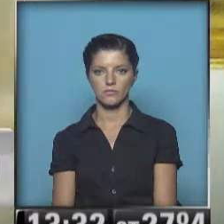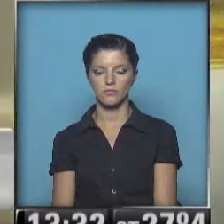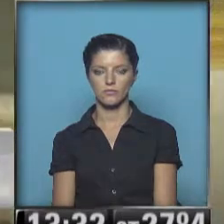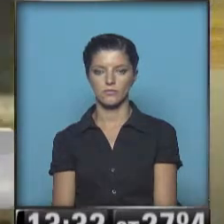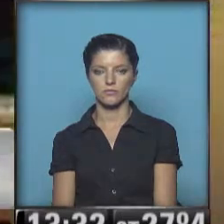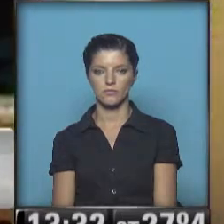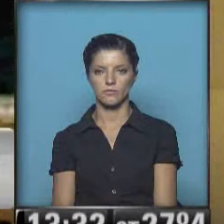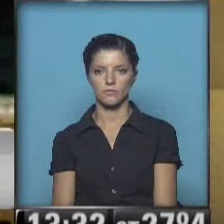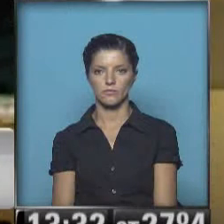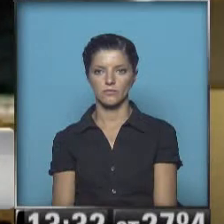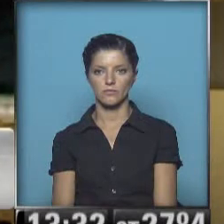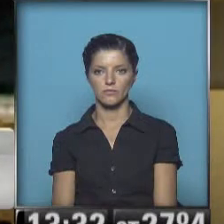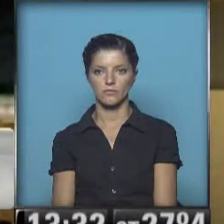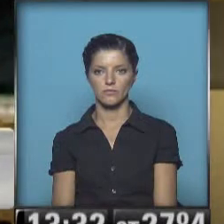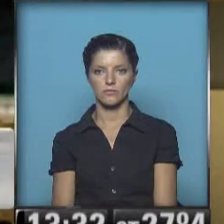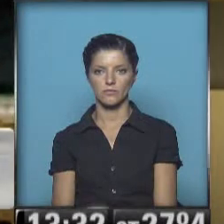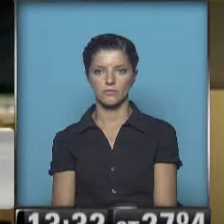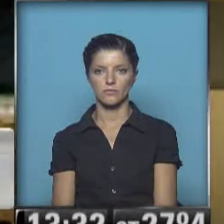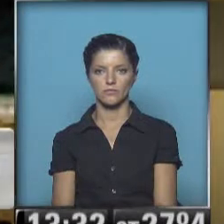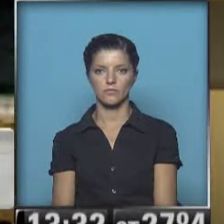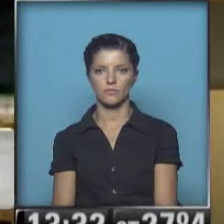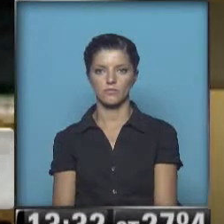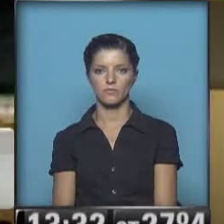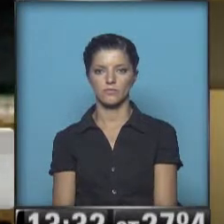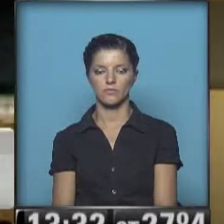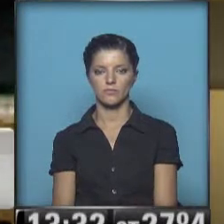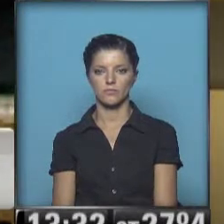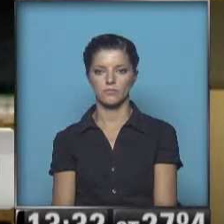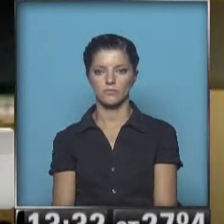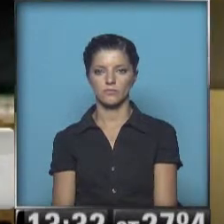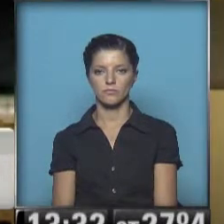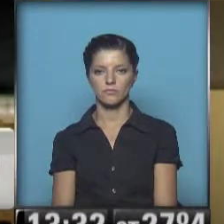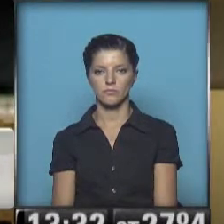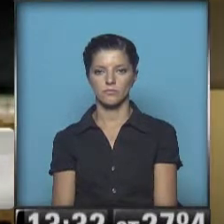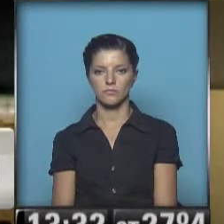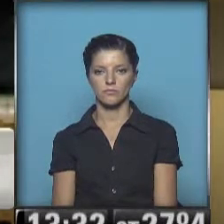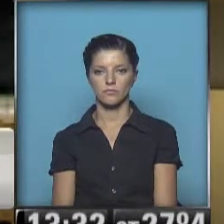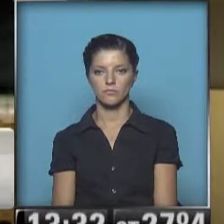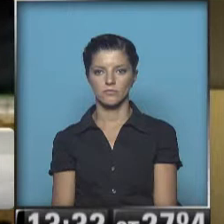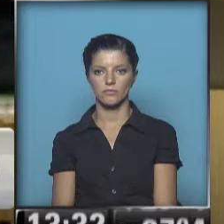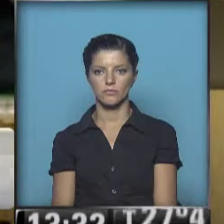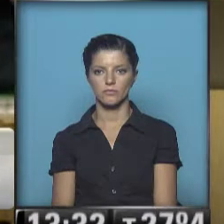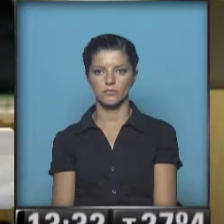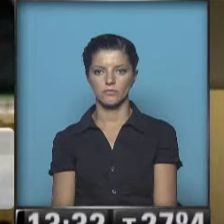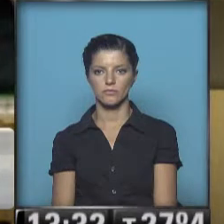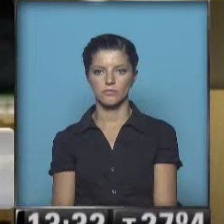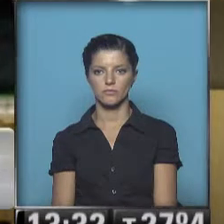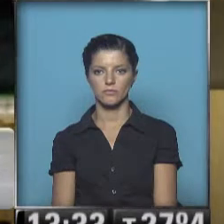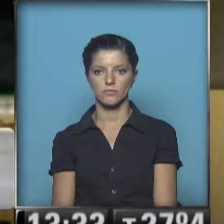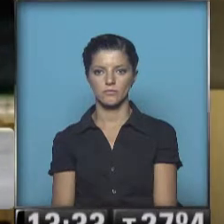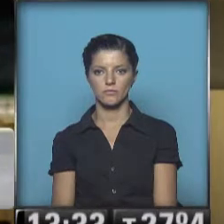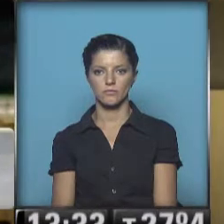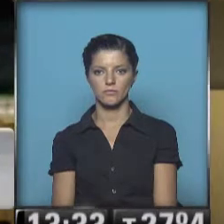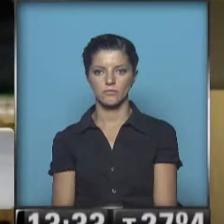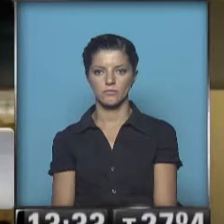armeno. Tarihçilerin işini siyasetçiler, din adamları aldığı zaman oradan hakikat değil, işte